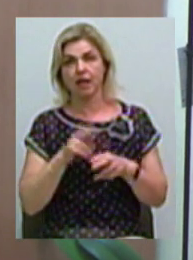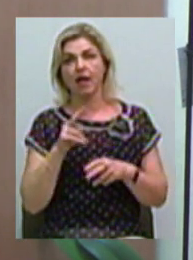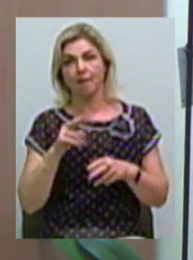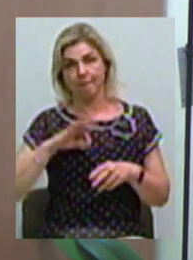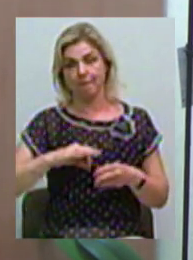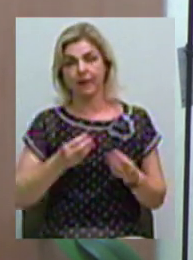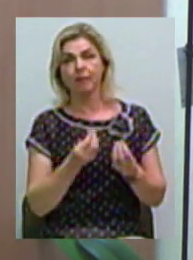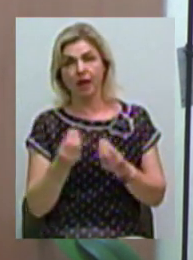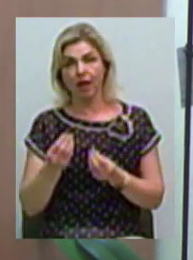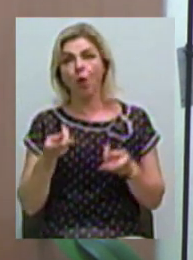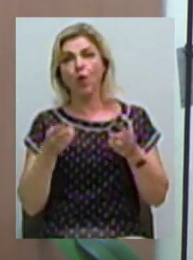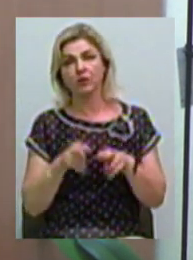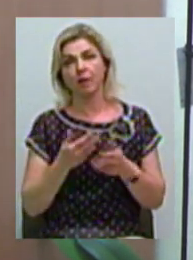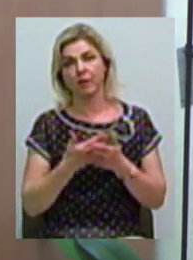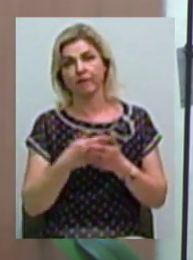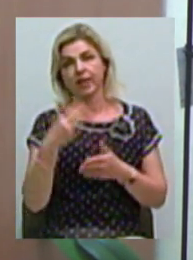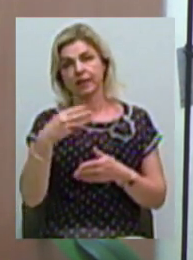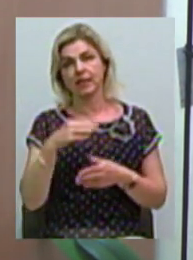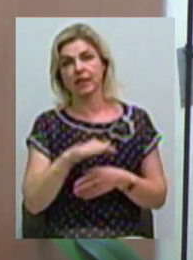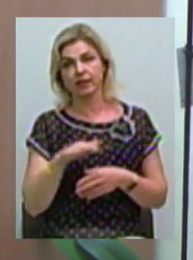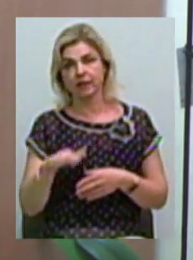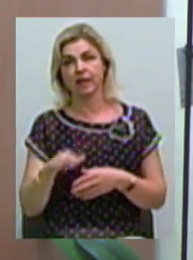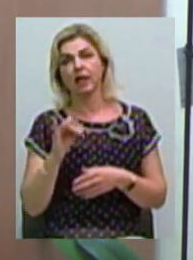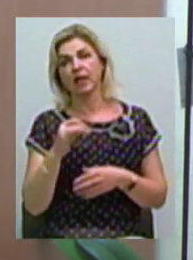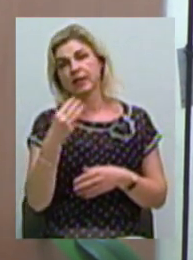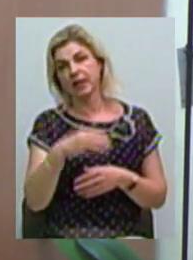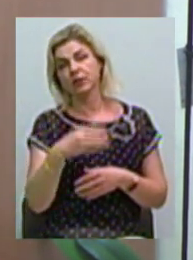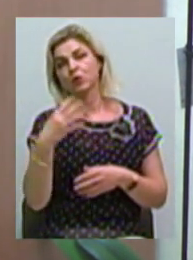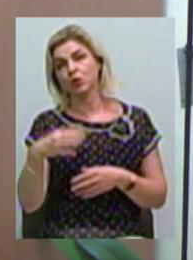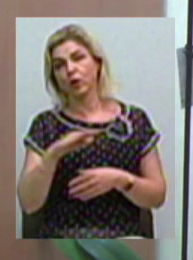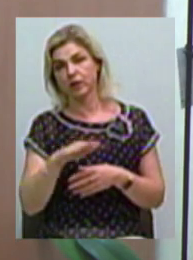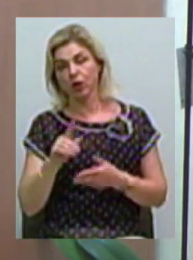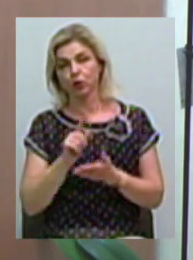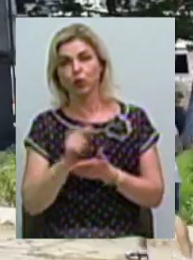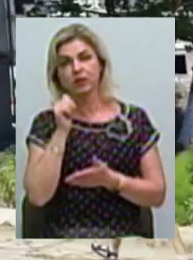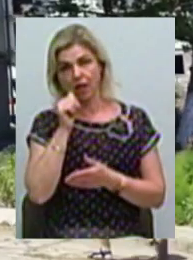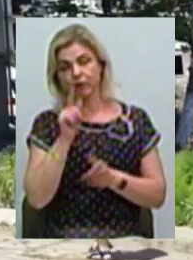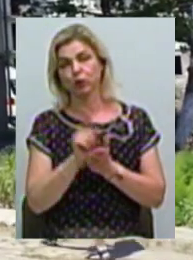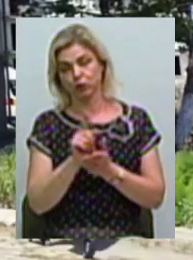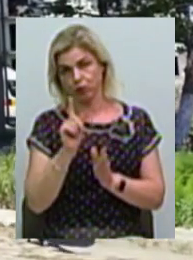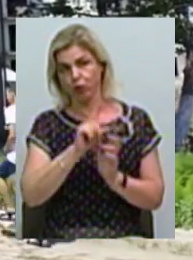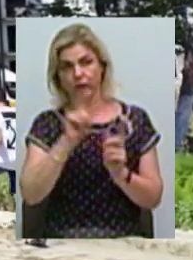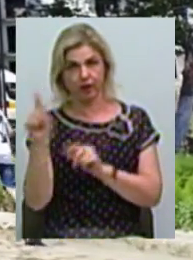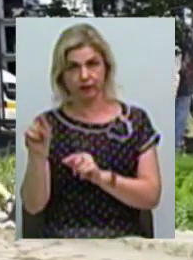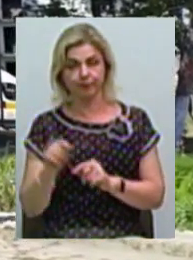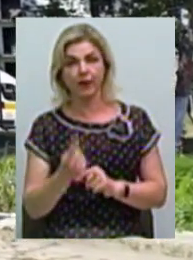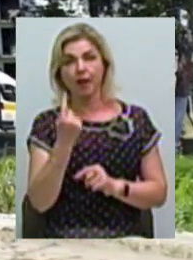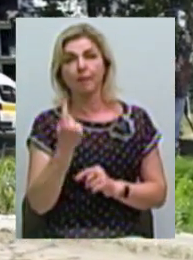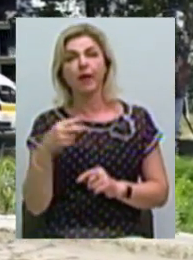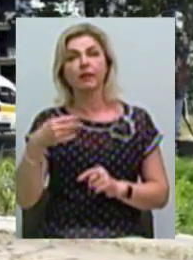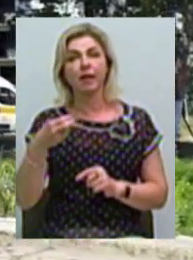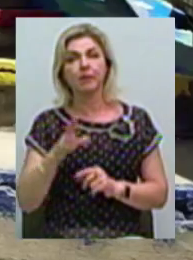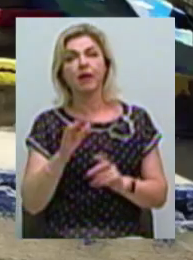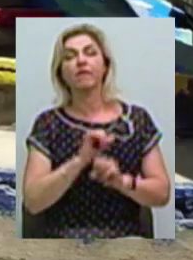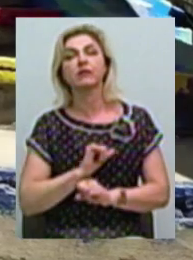що там залишається буде десь приблизно 30 дітей чи 30-40, які повинні завтра теж від'їхати. Нагадаємо, 1 липня в